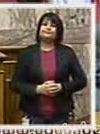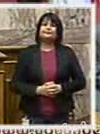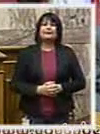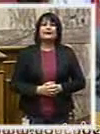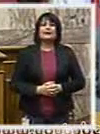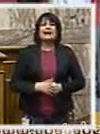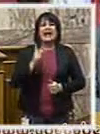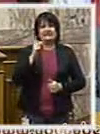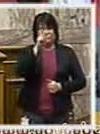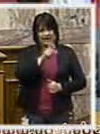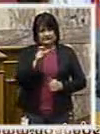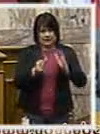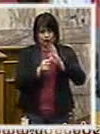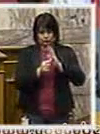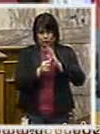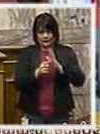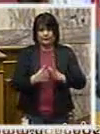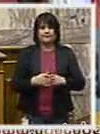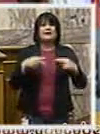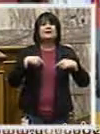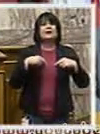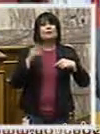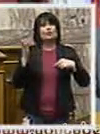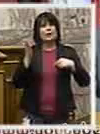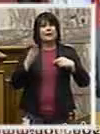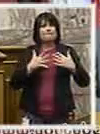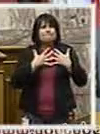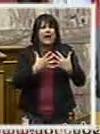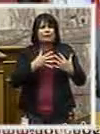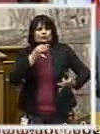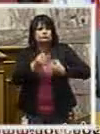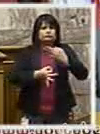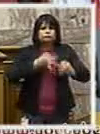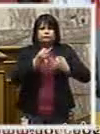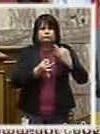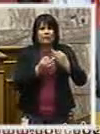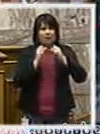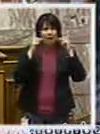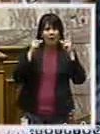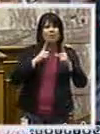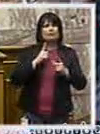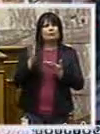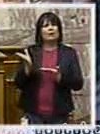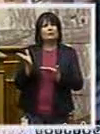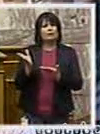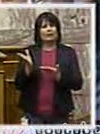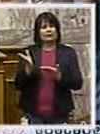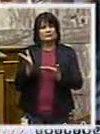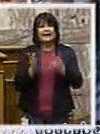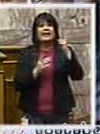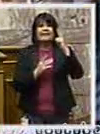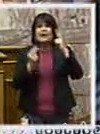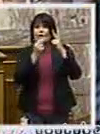Κύριε Υπουργέ, παρακολούθησα το πάθος με το οποίο μιλήσατε τώρα, πάθος με το οποίο δεν σας έχουμε συνηθίσει. Δύο είναι τα